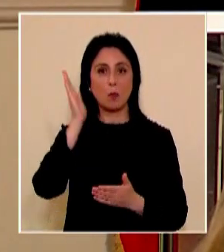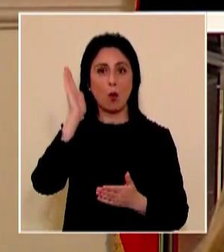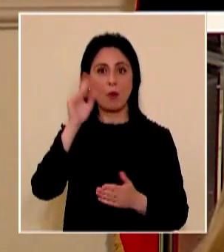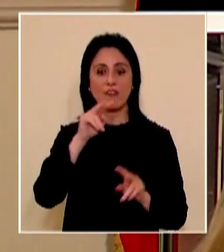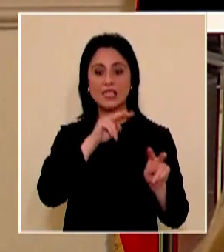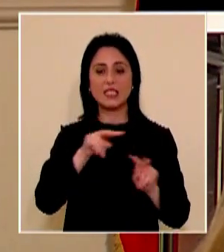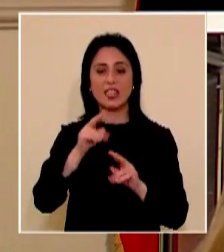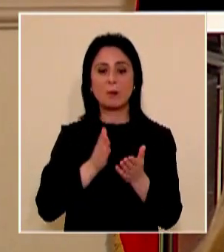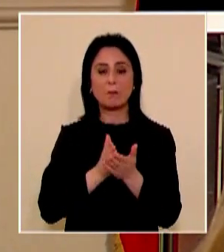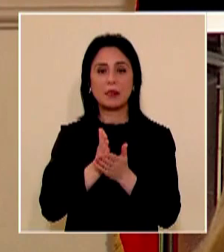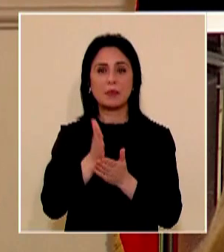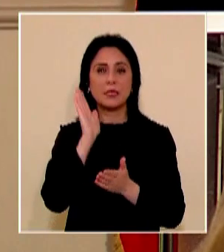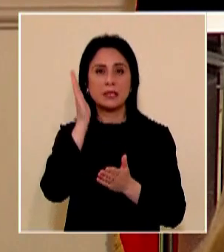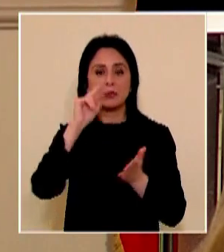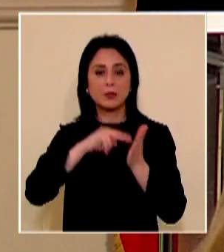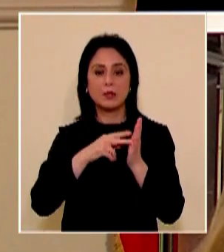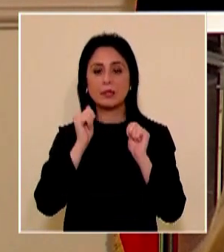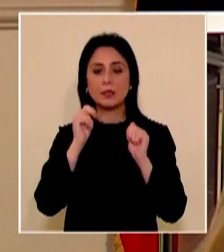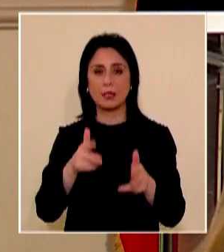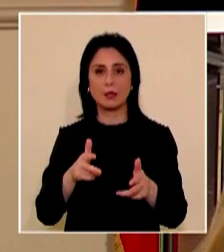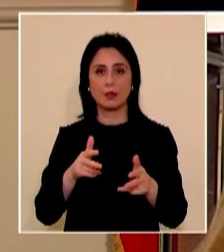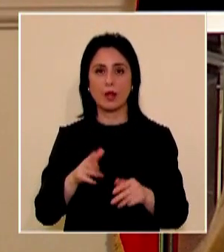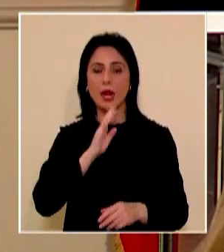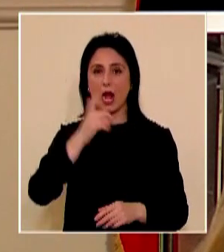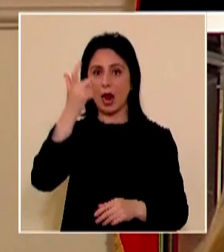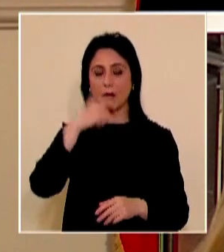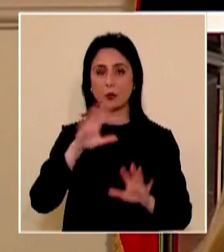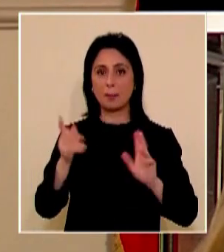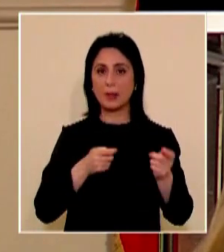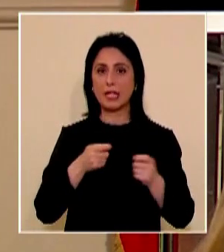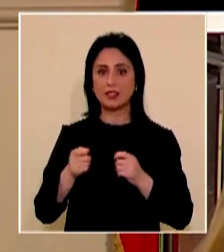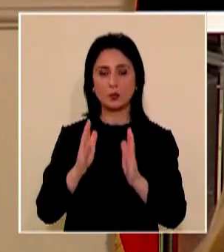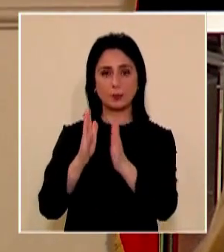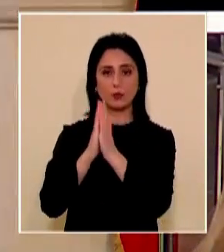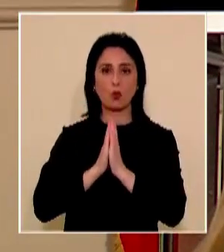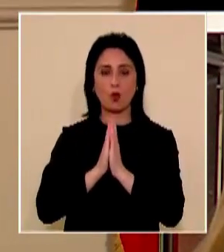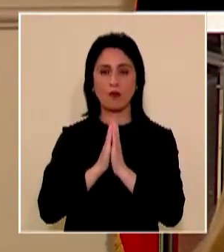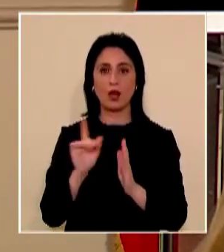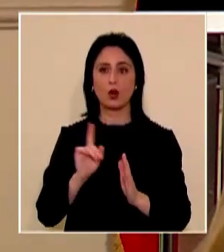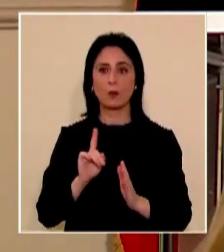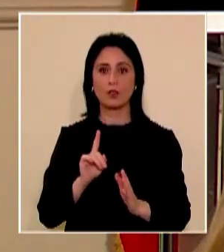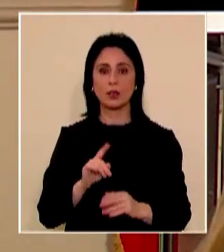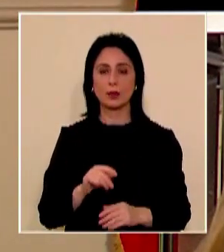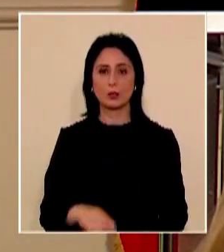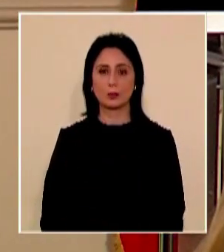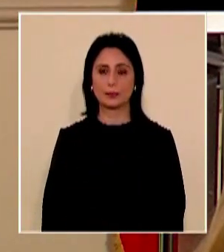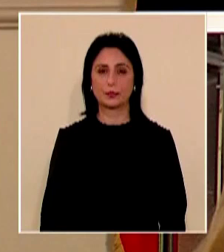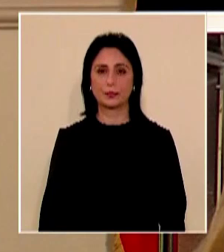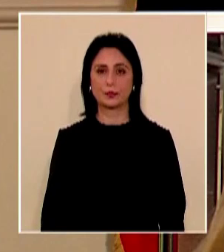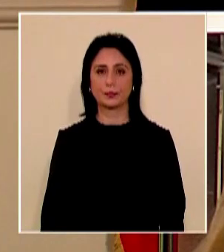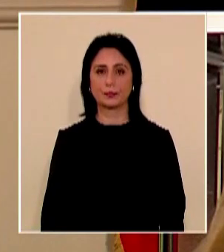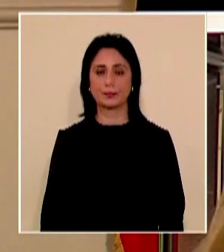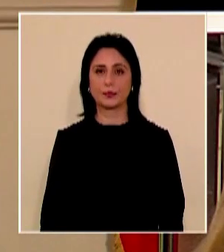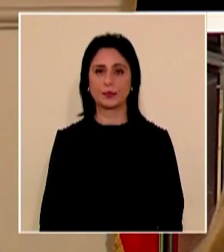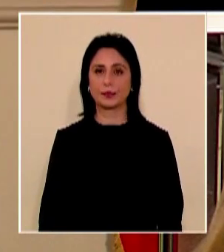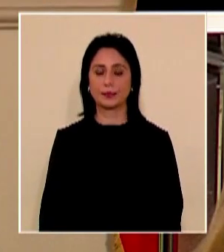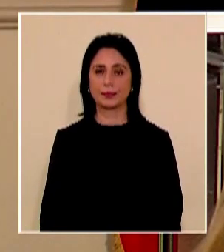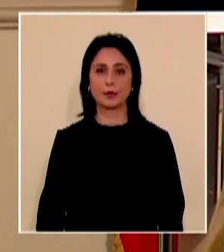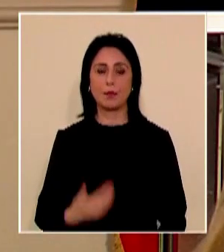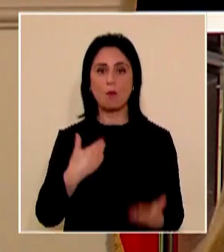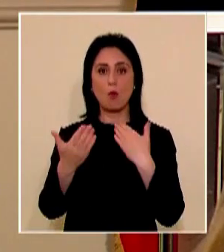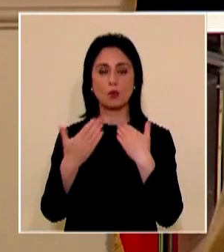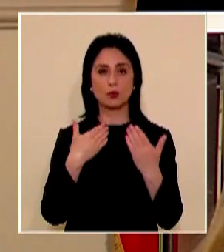się do mnie o to, żebym zabiegał o jej wzmocnienie. Będę rozmawiał na ten temat z przywódcami